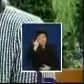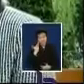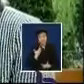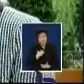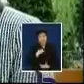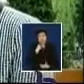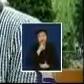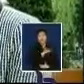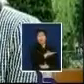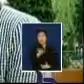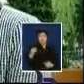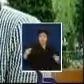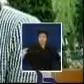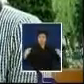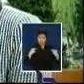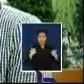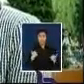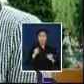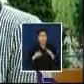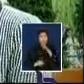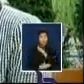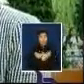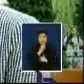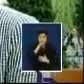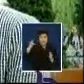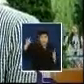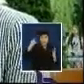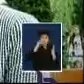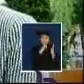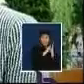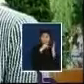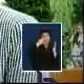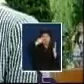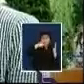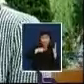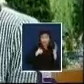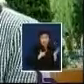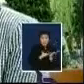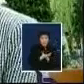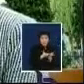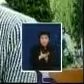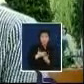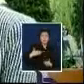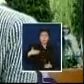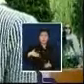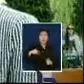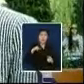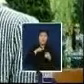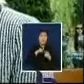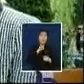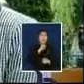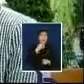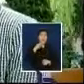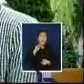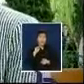ให้เขาได้เห็นแล้วก็ให้เกิดโอกาสว่าเอ๊ะถ้าจะมาเมืองไทยลองนึกถึงสิว่าถ้าจะซื้อผ้าก็จะได้มาซื้อผ้าไหมไทยค่ะหรือผ้า